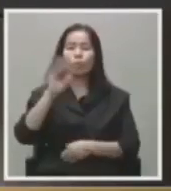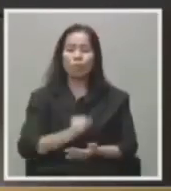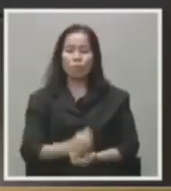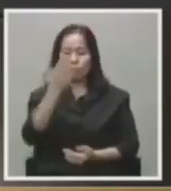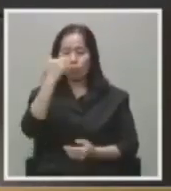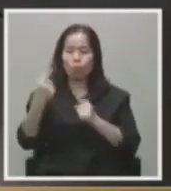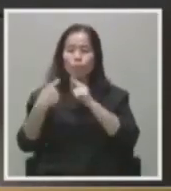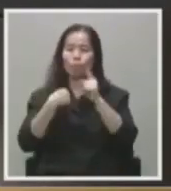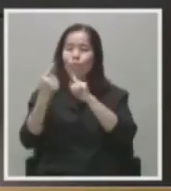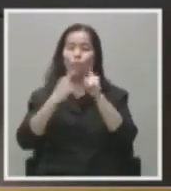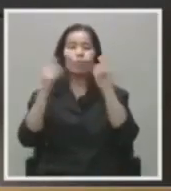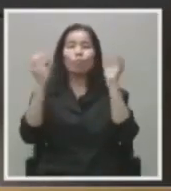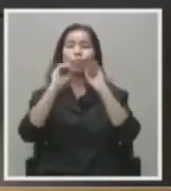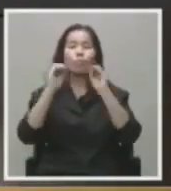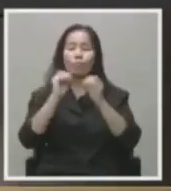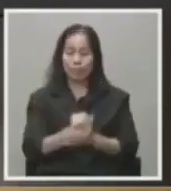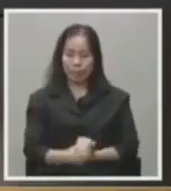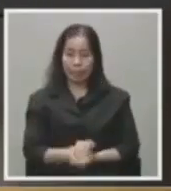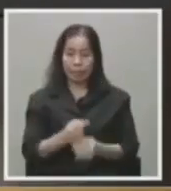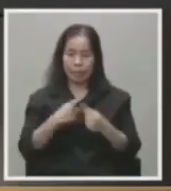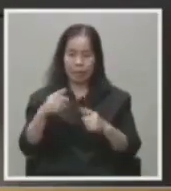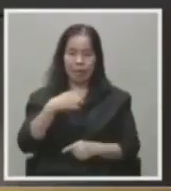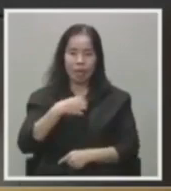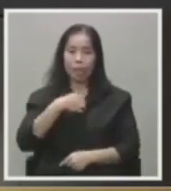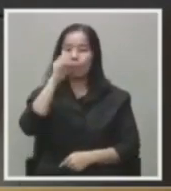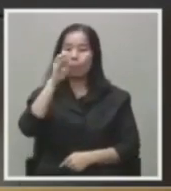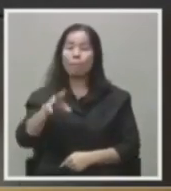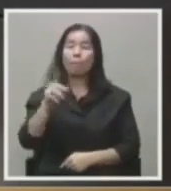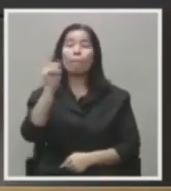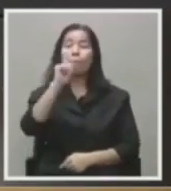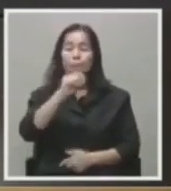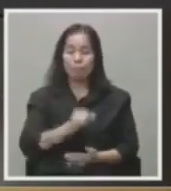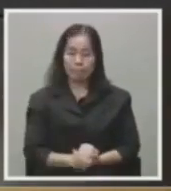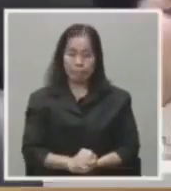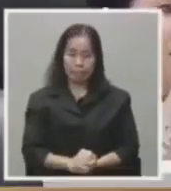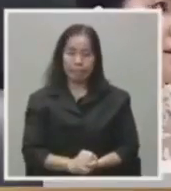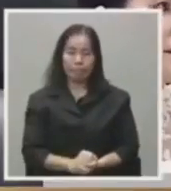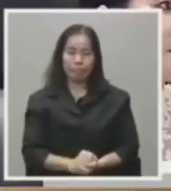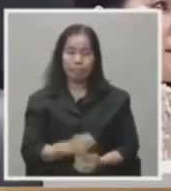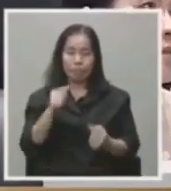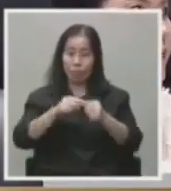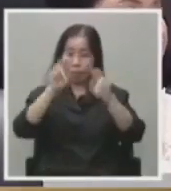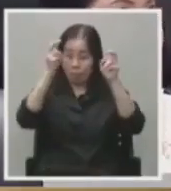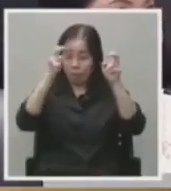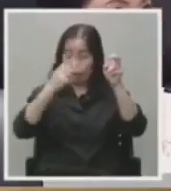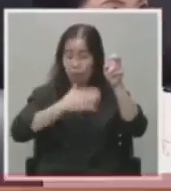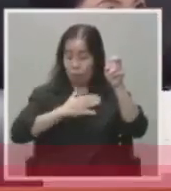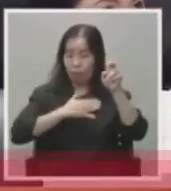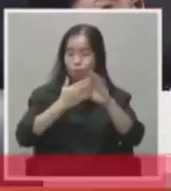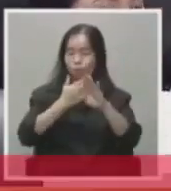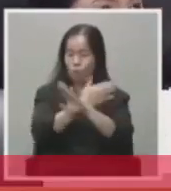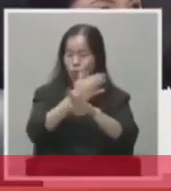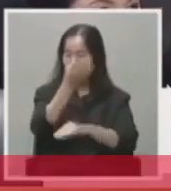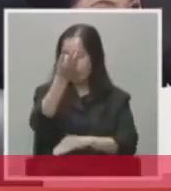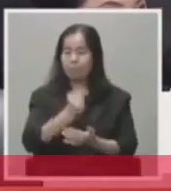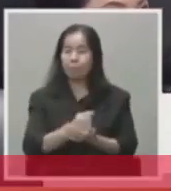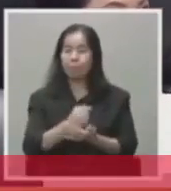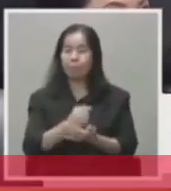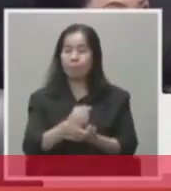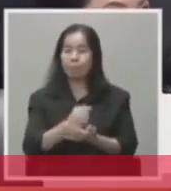หรอกครับแต่เรื่องนึงที่จะพูดกับท่านก่อนเลยก่อนจะเข้าสู่ประเด็นที่ผมพูดเอาเรื่องบริหารจัดการนะ